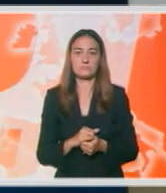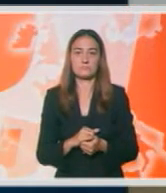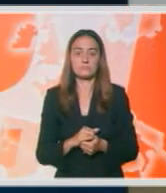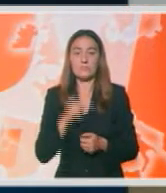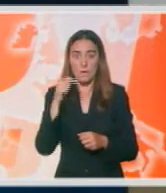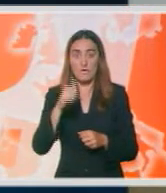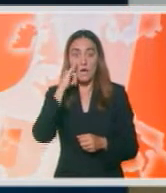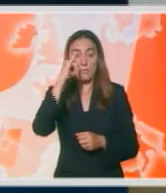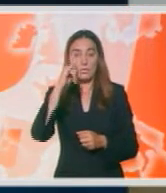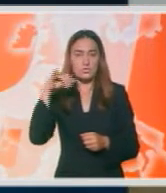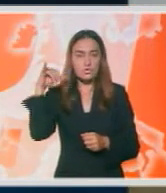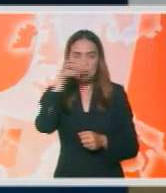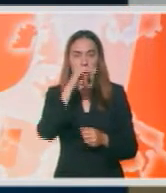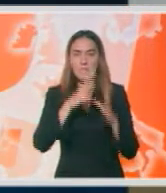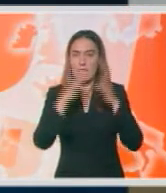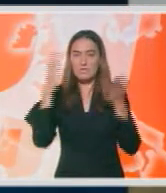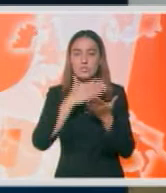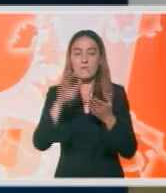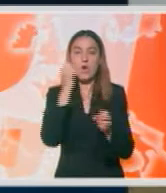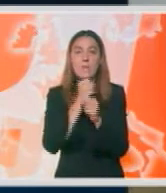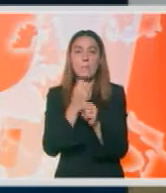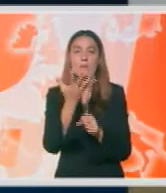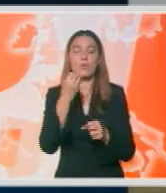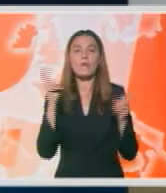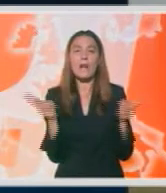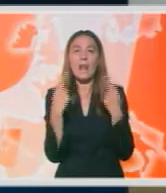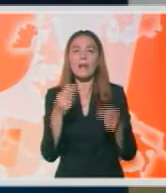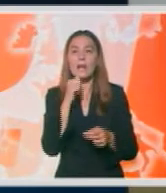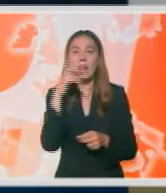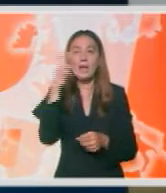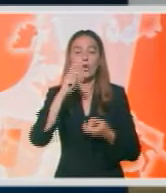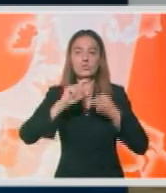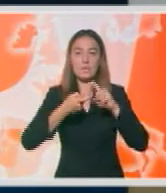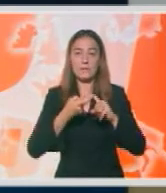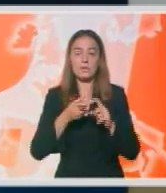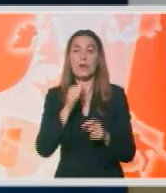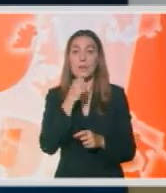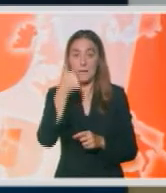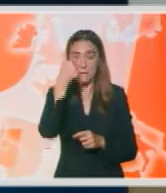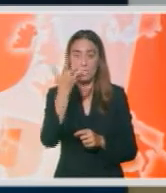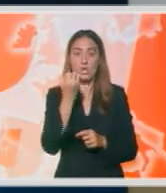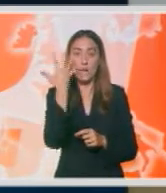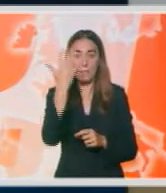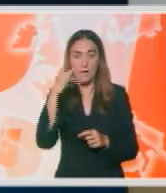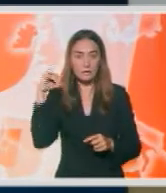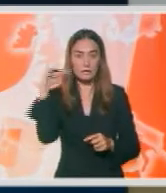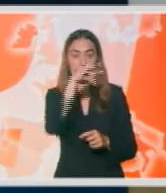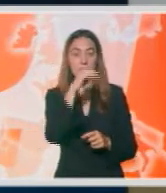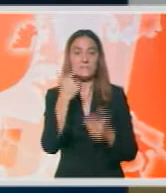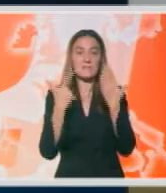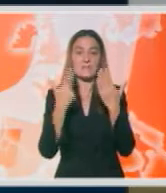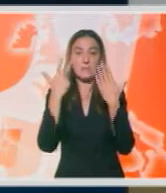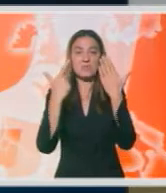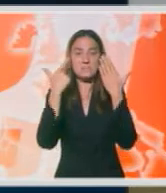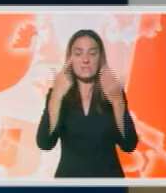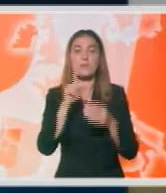Ovaj putnički mlaznjak najvećim delom napravljen je od lakih i ekoloških materijala i prvi od pet mlaznjaka 787